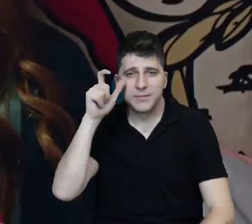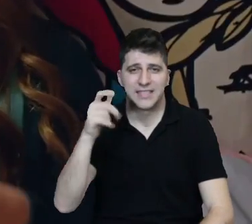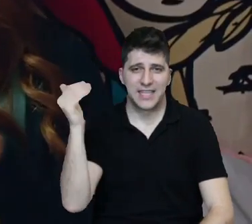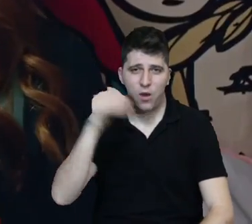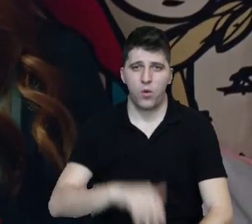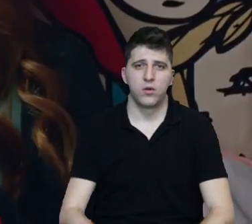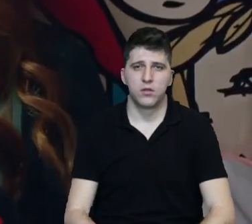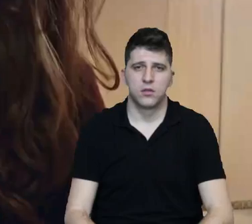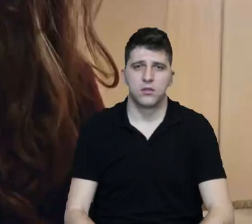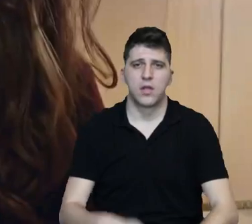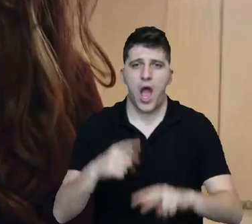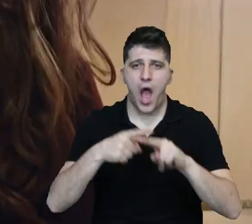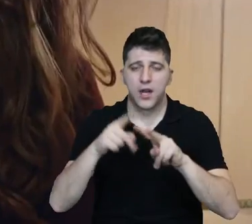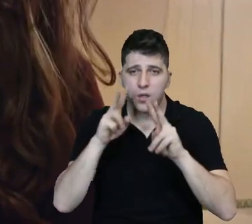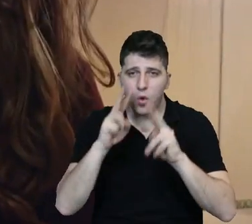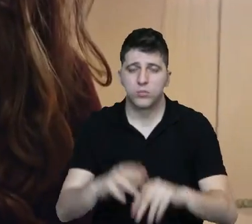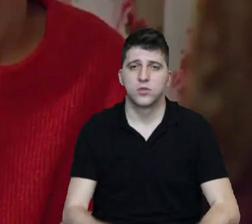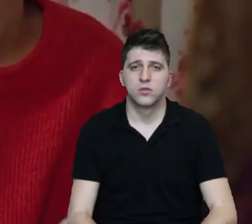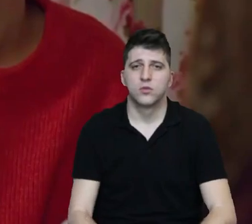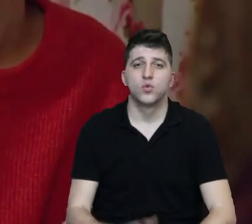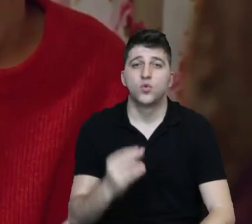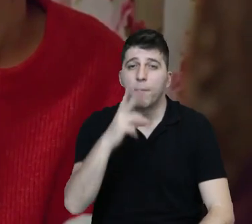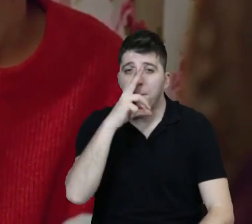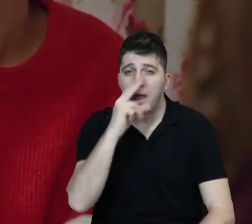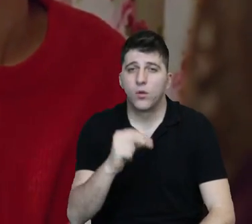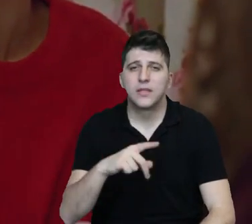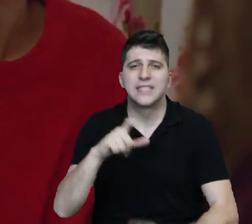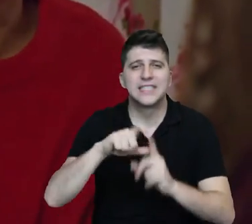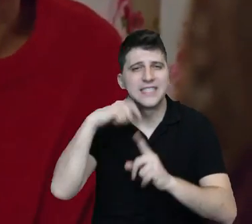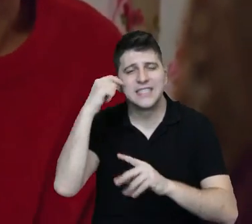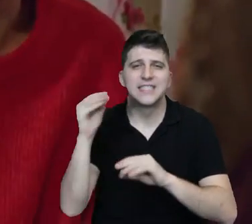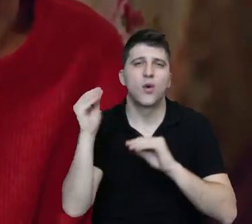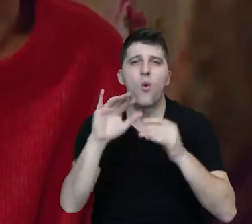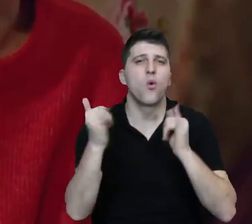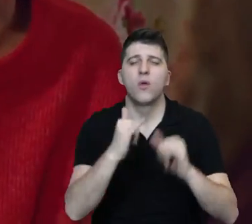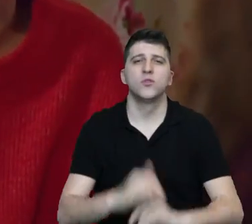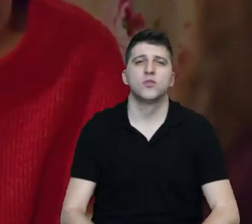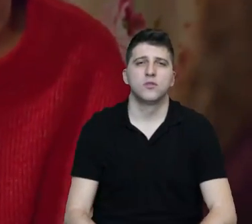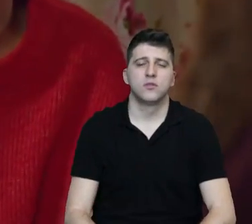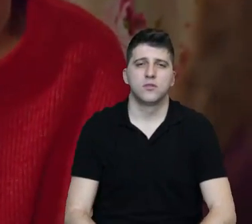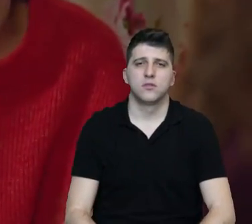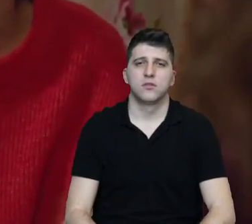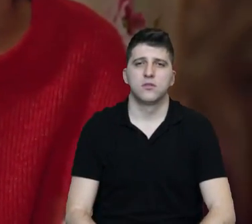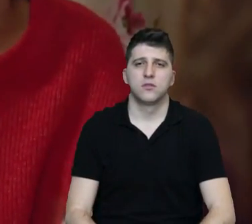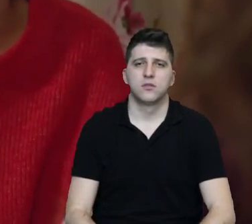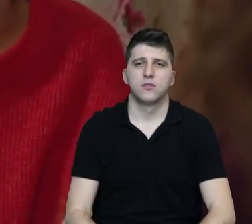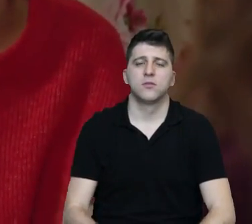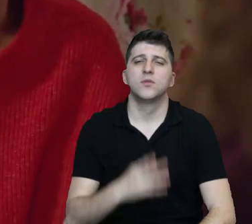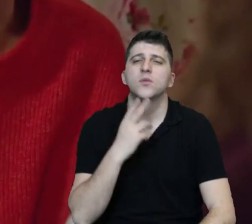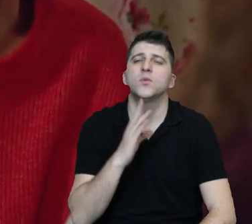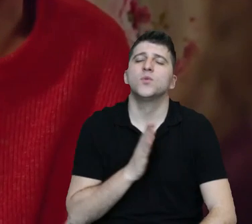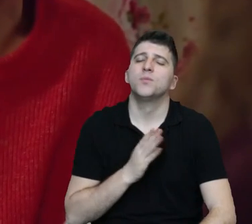geliyormuş. Arda'yı görüyorlarmış. Çok beğeniyorlarmış. Dizileri falan oynatıyorlarmış. Kuzum